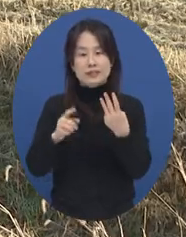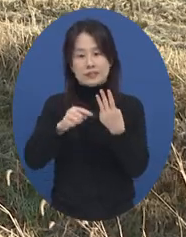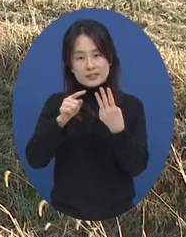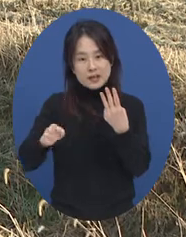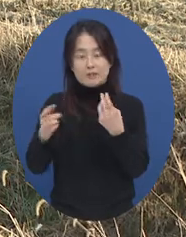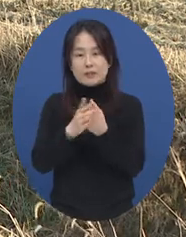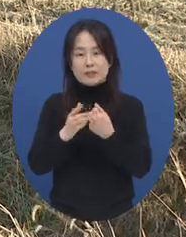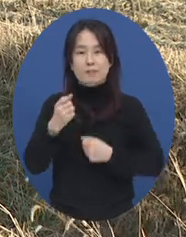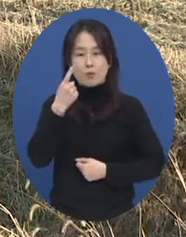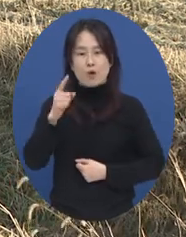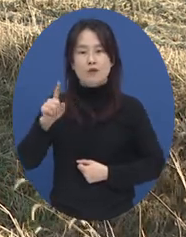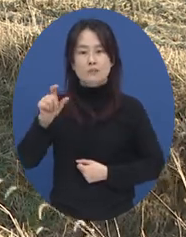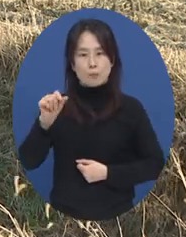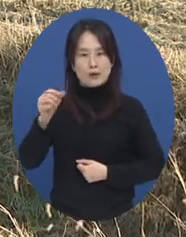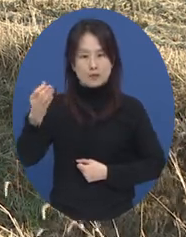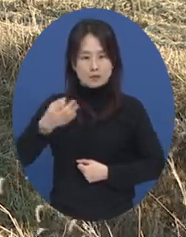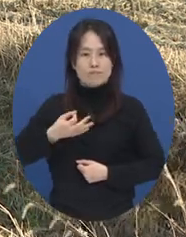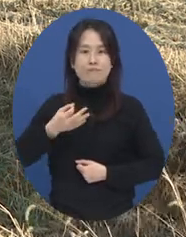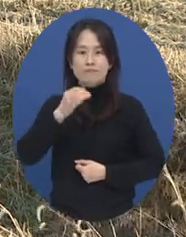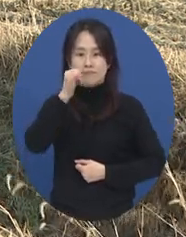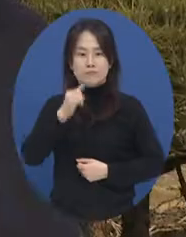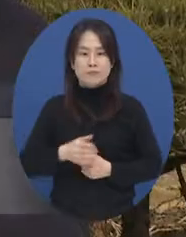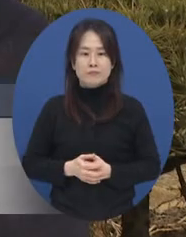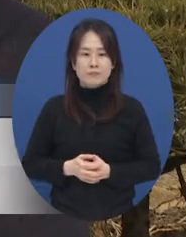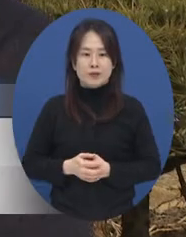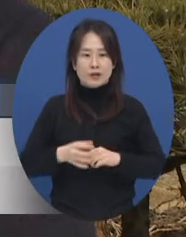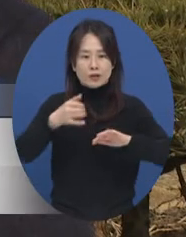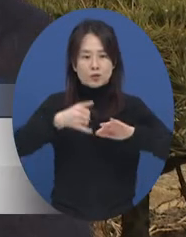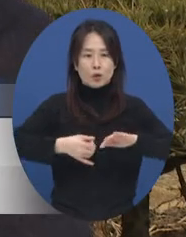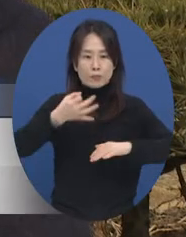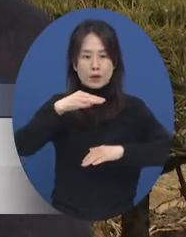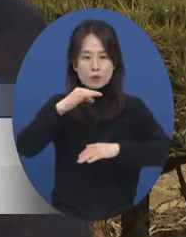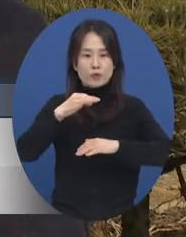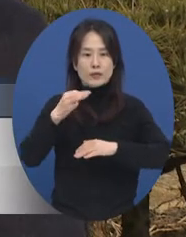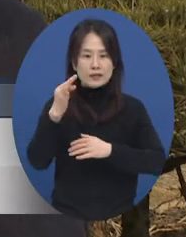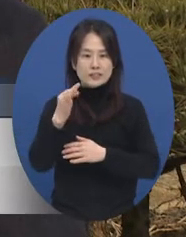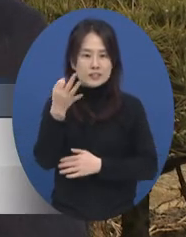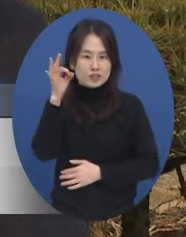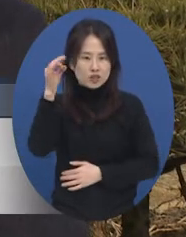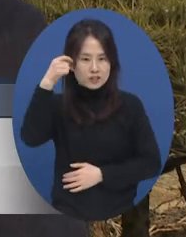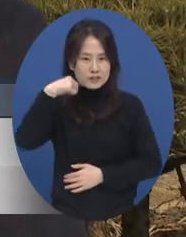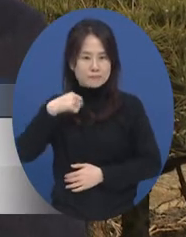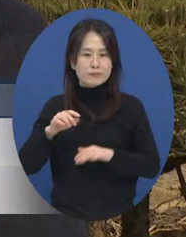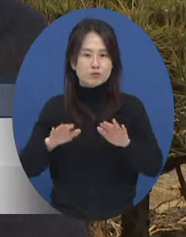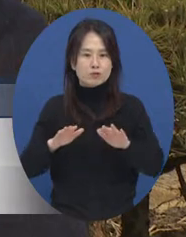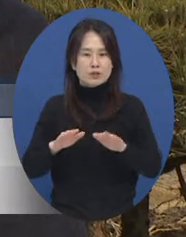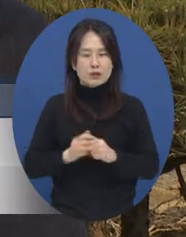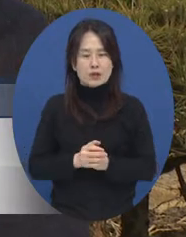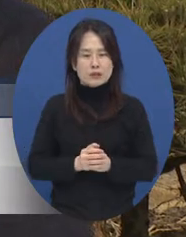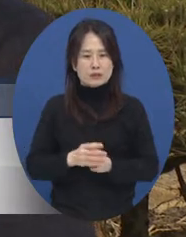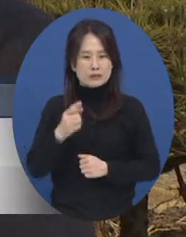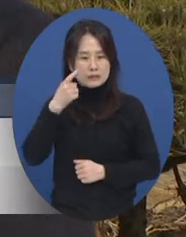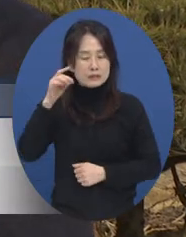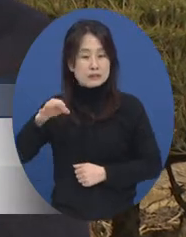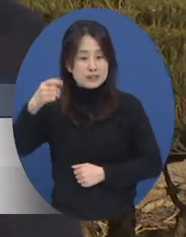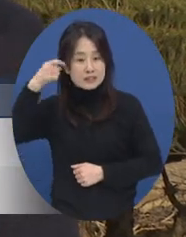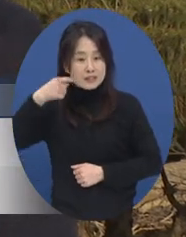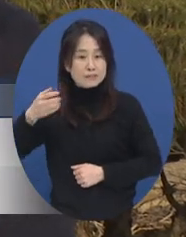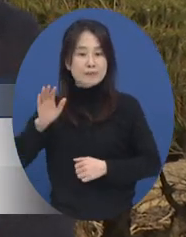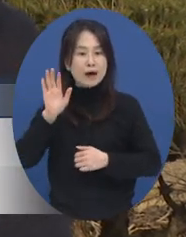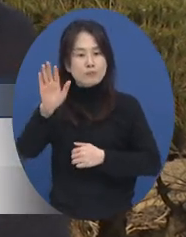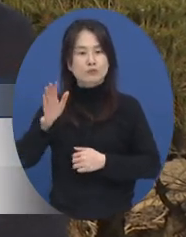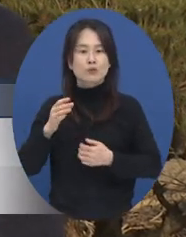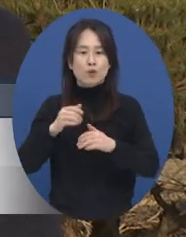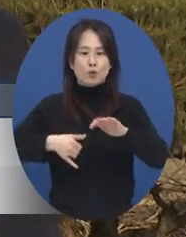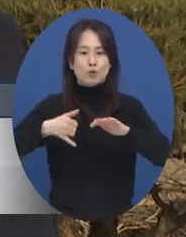가구 단위로 따지면 월 15만 원이 됩니다 농업의 그 5m 까지 인증해 주는 구나 우리가 여태까지 한직으로 했지만 이젠